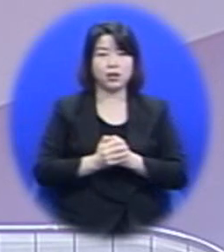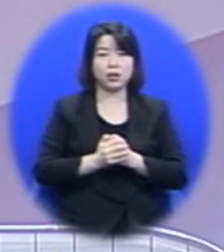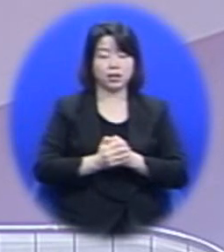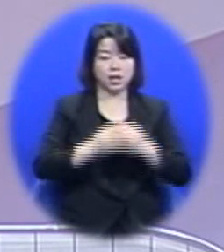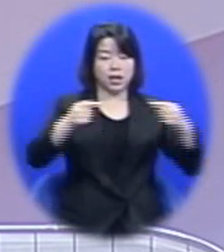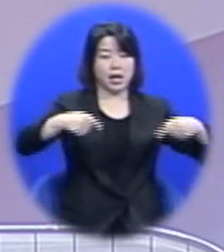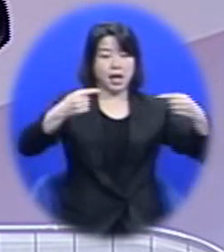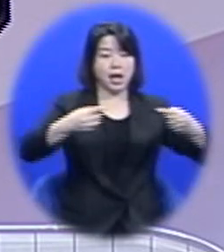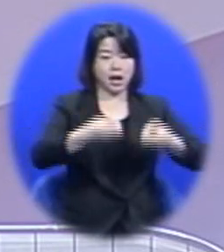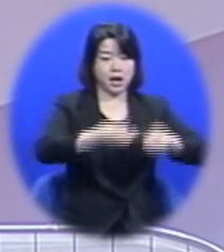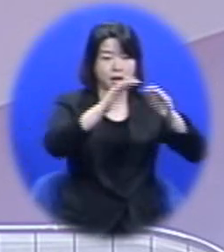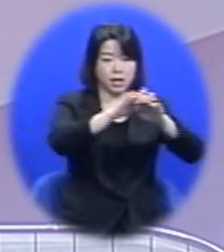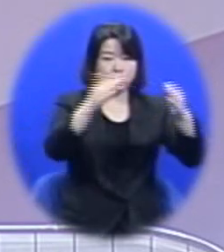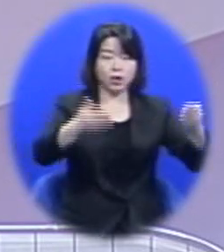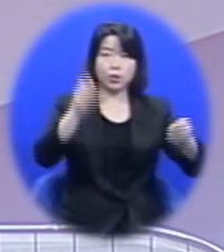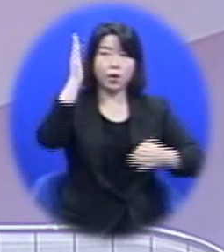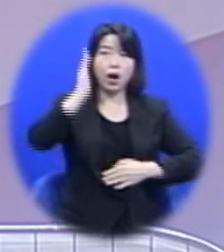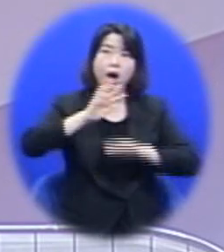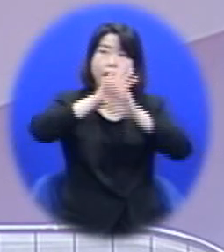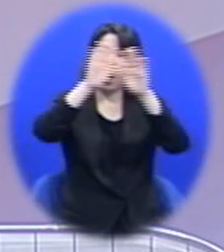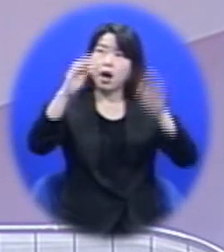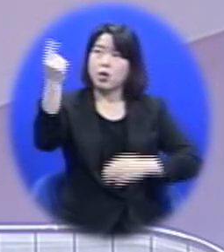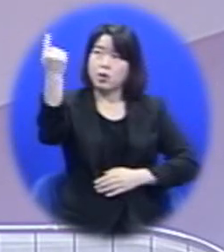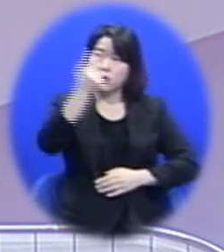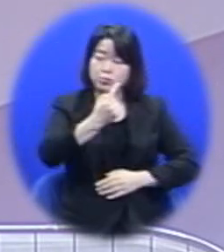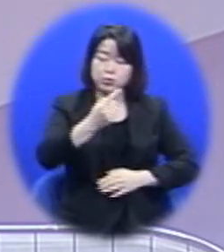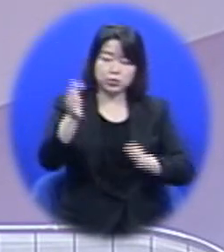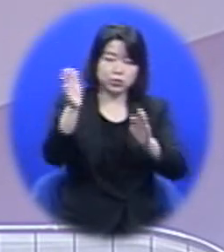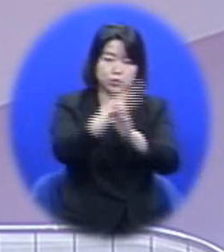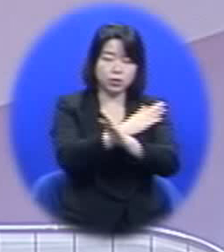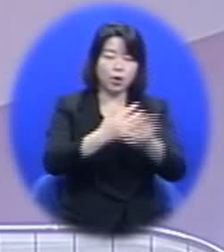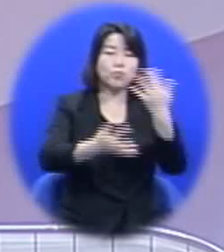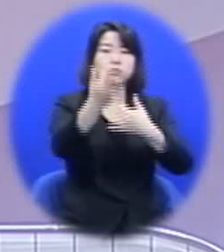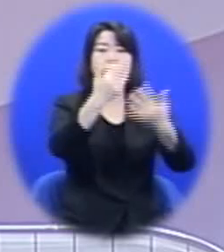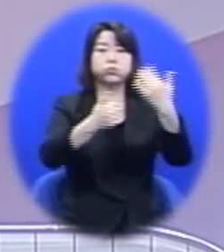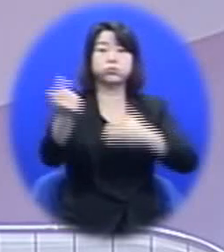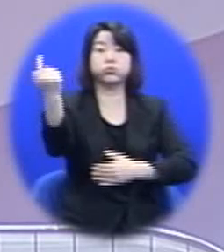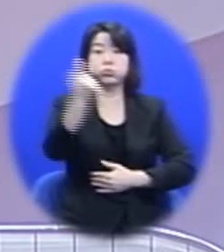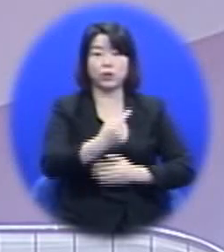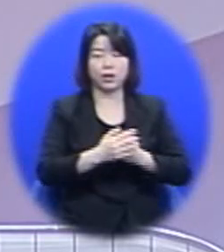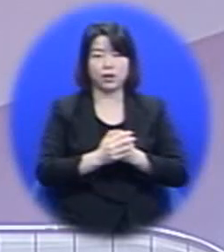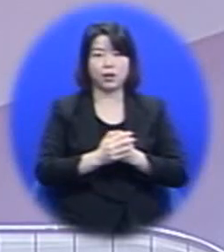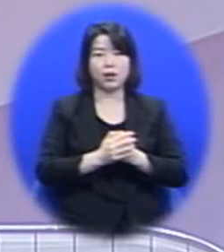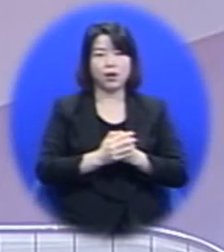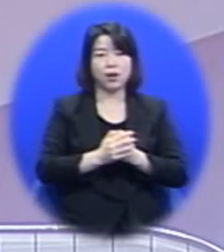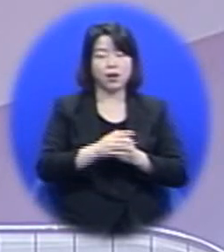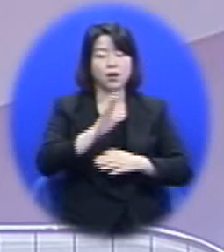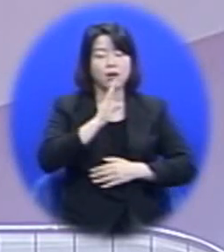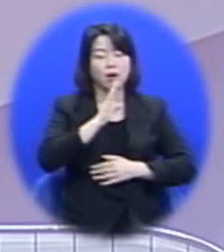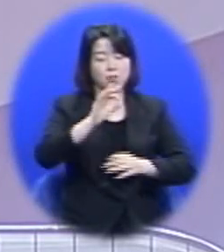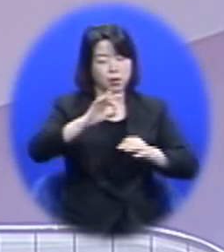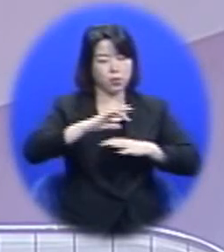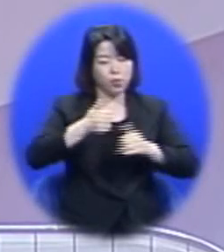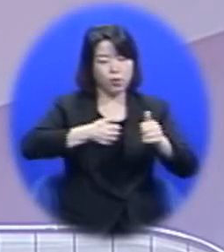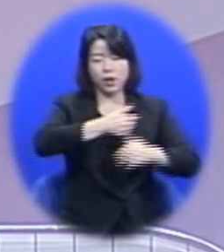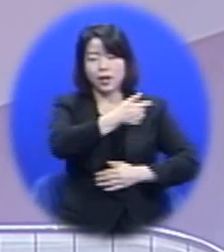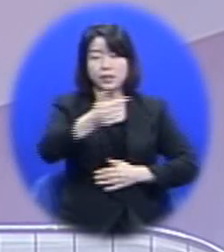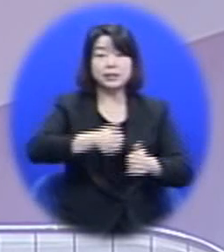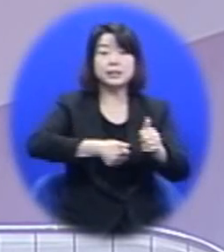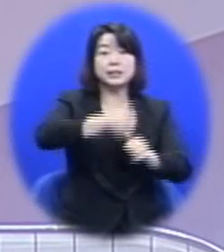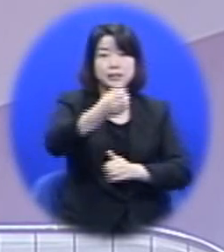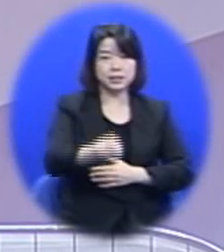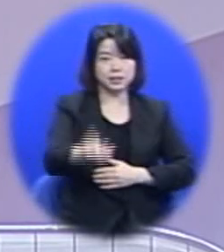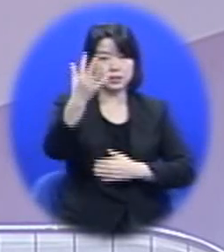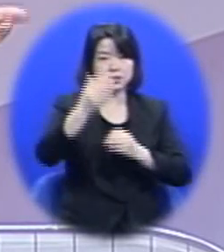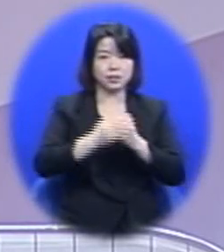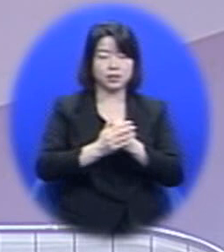엘리야의 제단에 하늘로부터 불이 내렸습니다. 이것보다 더 놀라운 승리가 어디 있겠습니까? 그런데 바로 그 다음에